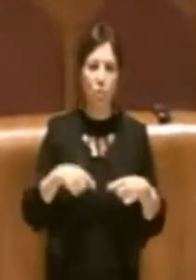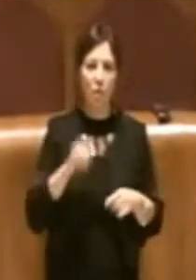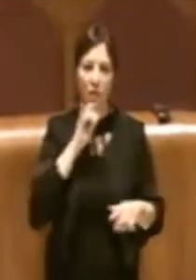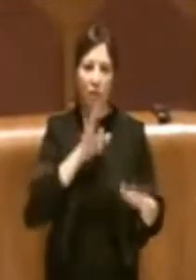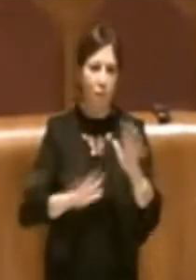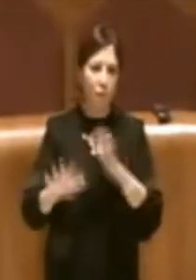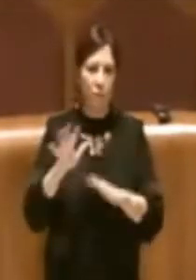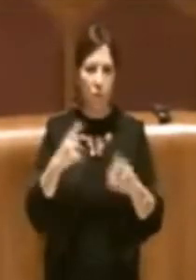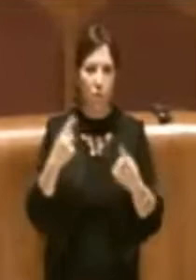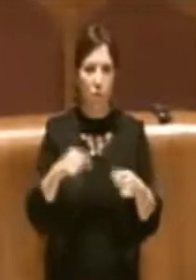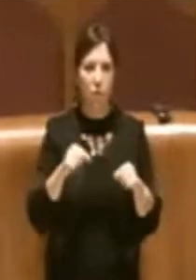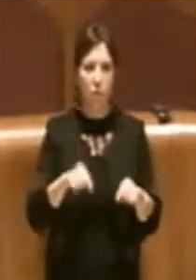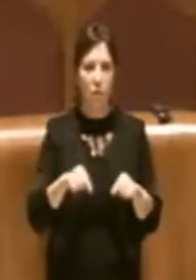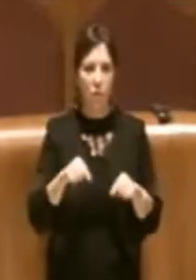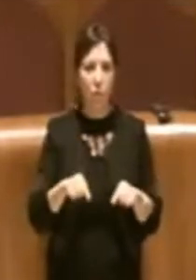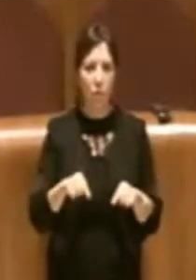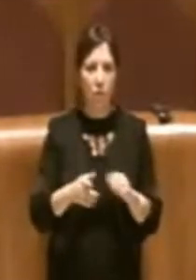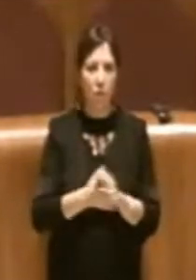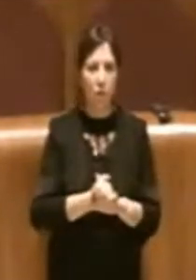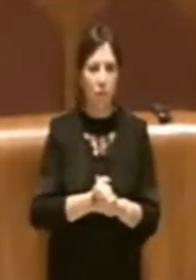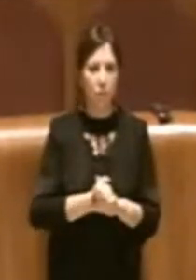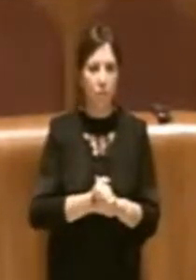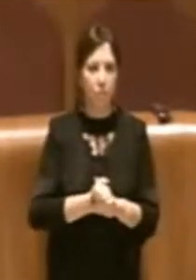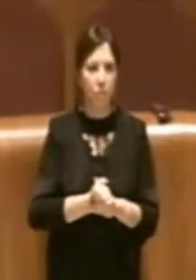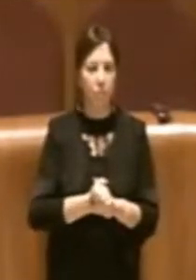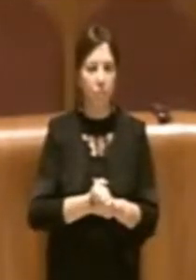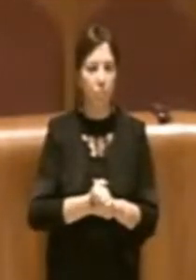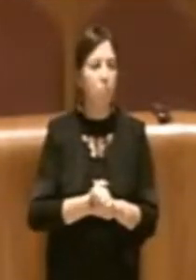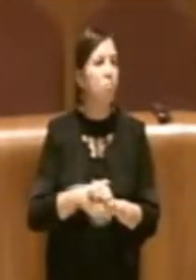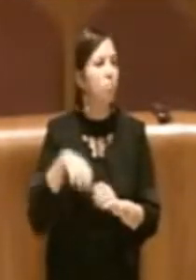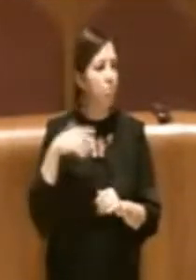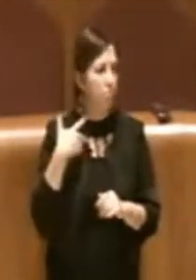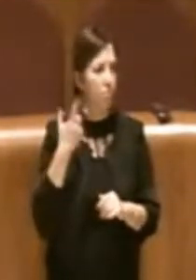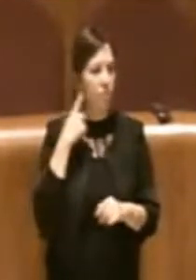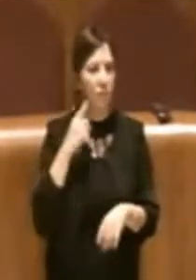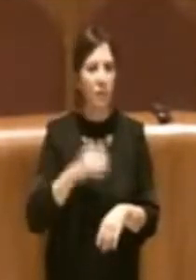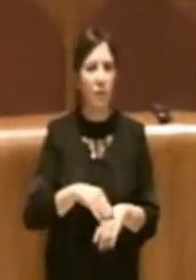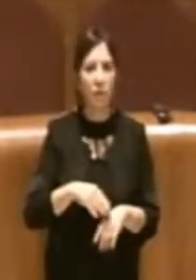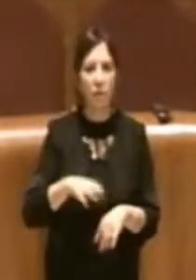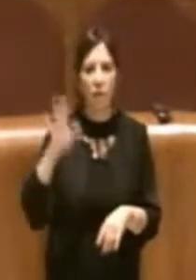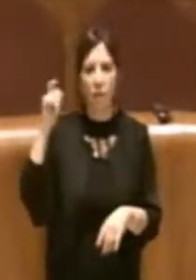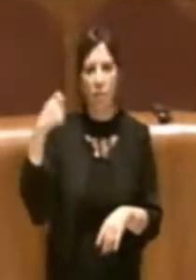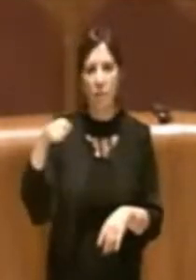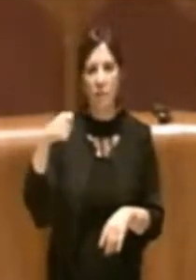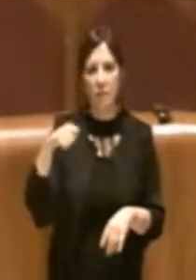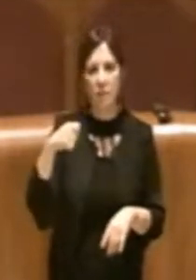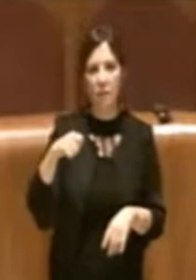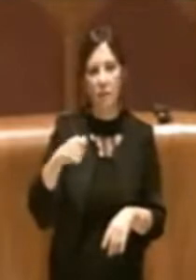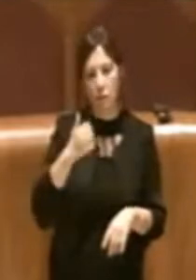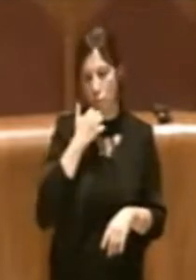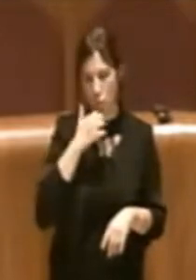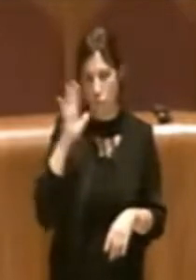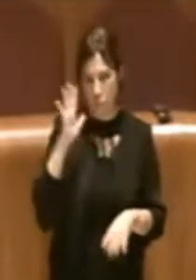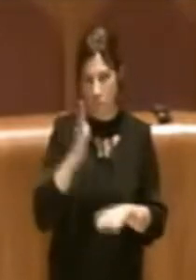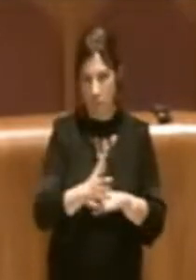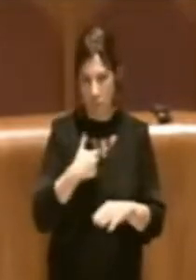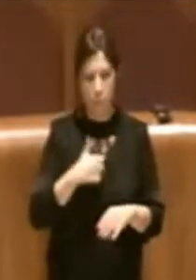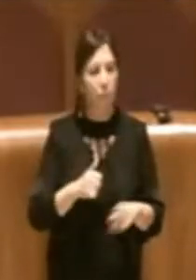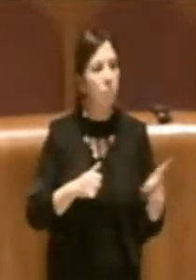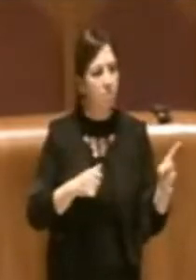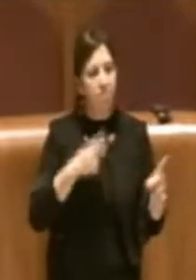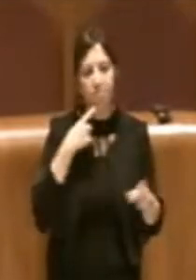di questo. E sentiamo ovviamente, siamo ormai nella necessità